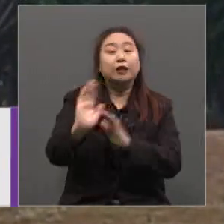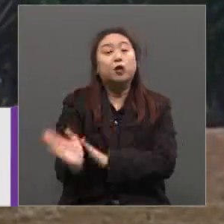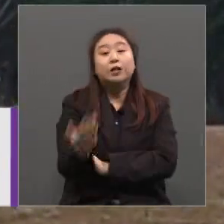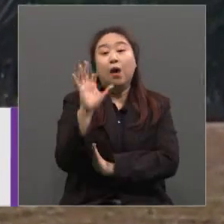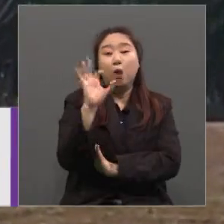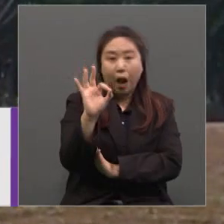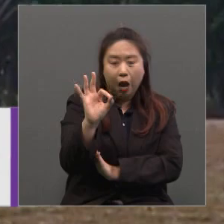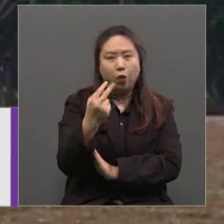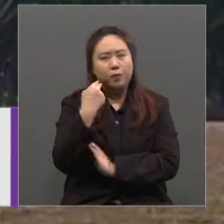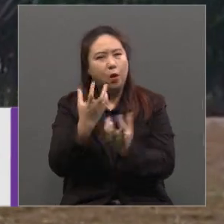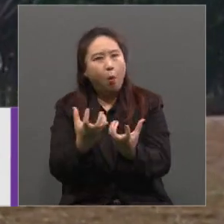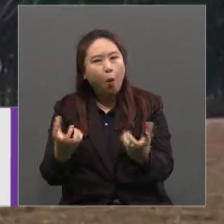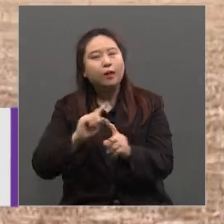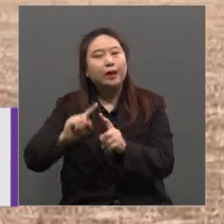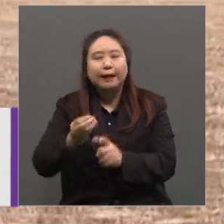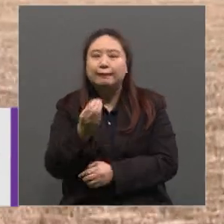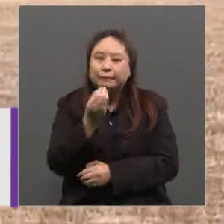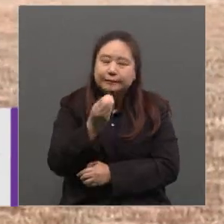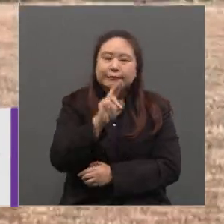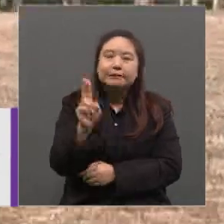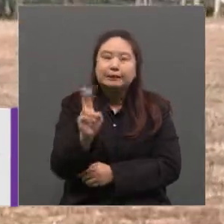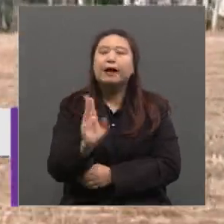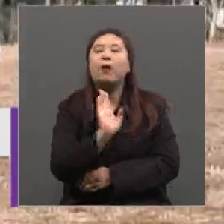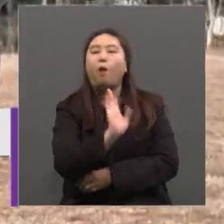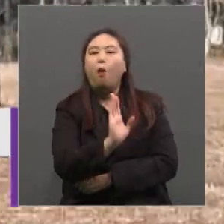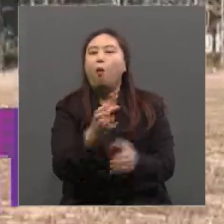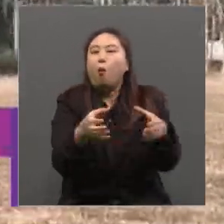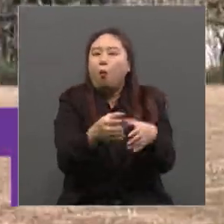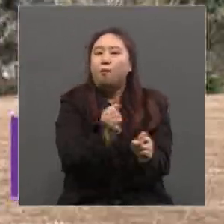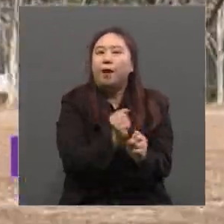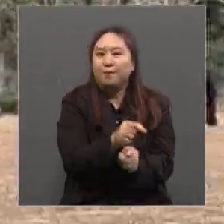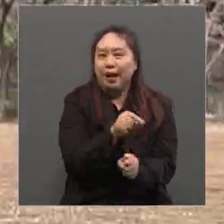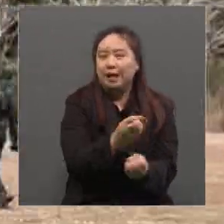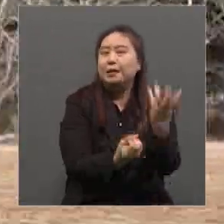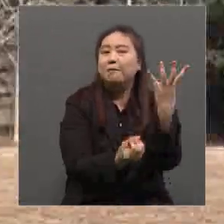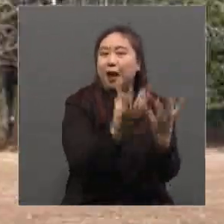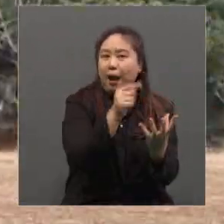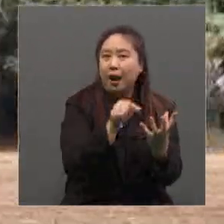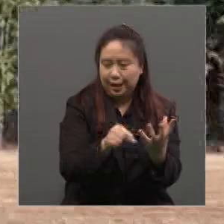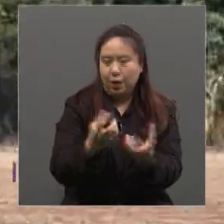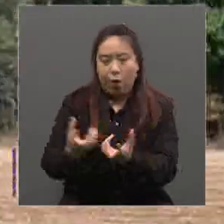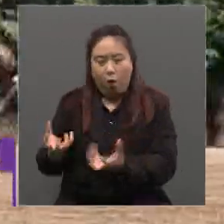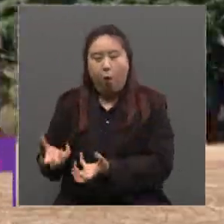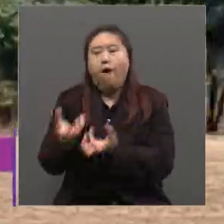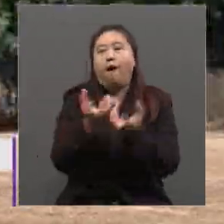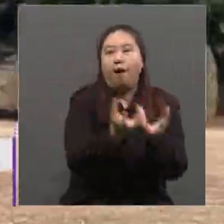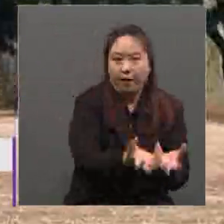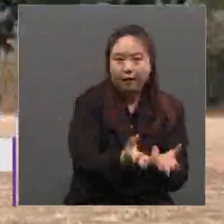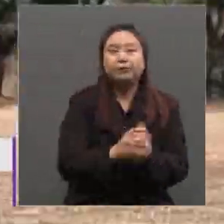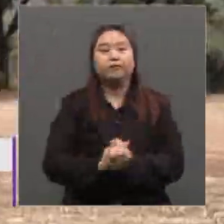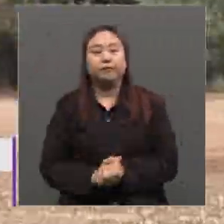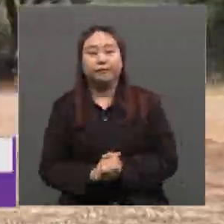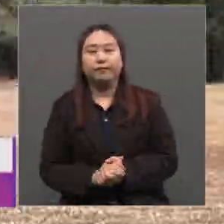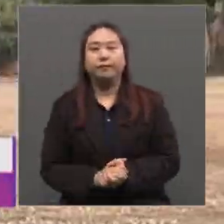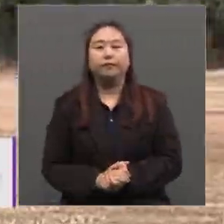ที่ใช้สำหรับดำรงชีพในป่าให้กับเสือไฟที่ไปปฏิบัติงานภาคพื้นเพื่อดับไฟป่าบนเขาตะแบกตำบลพรหมณีอำเภอเ